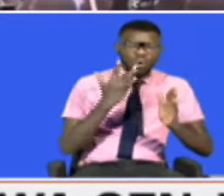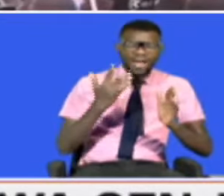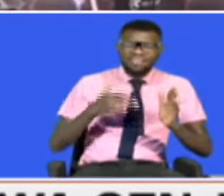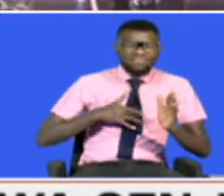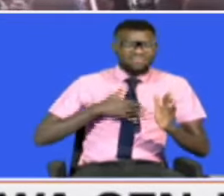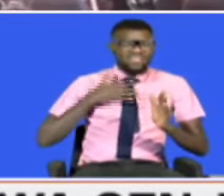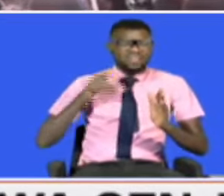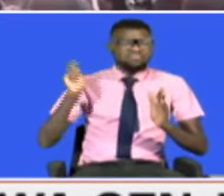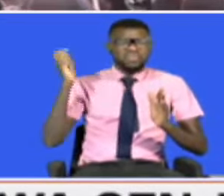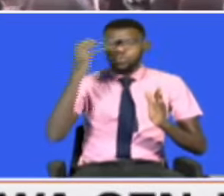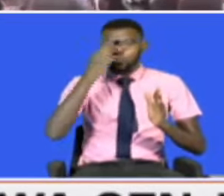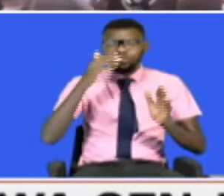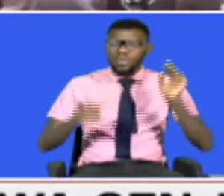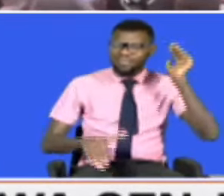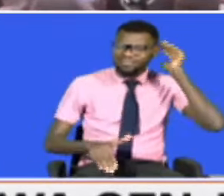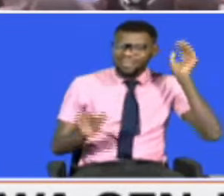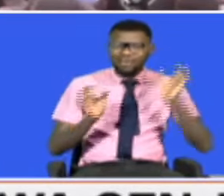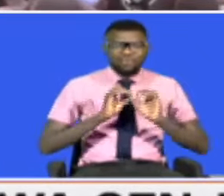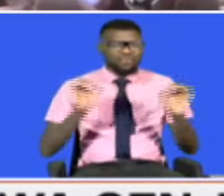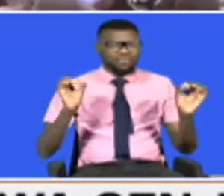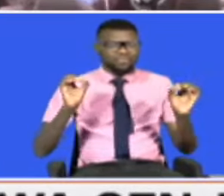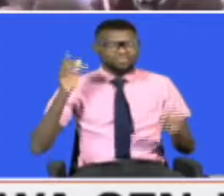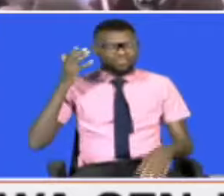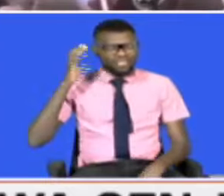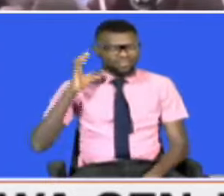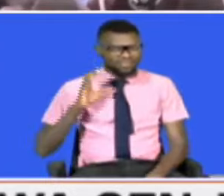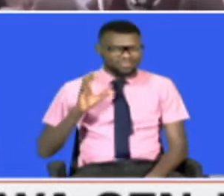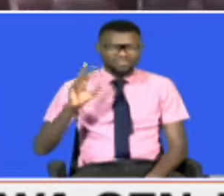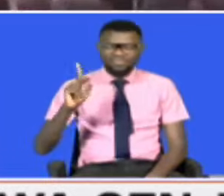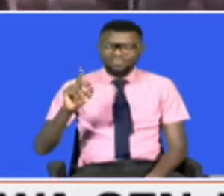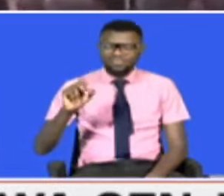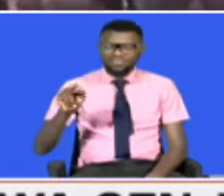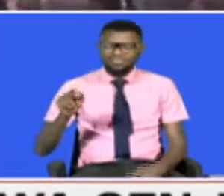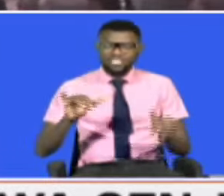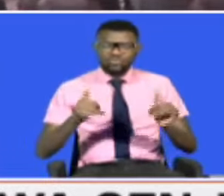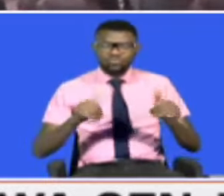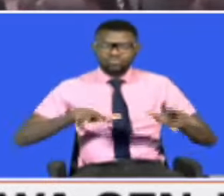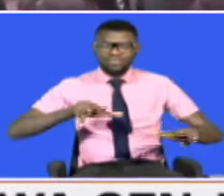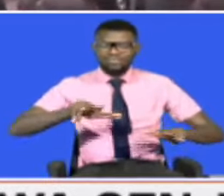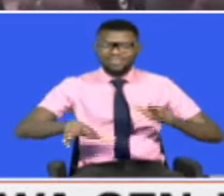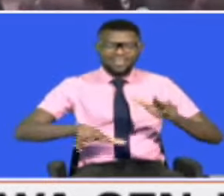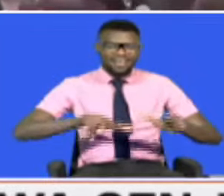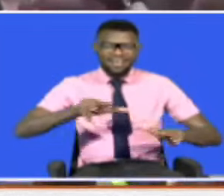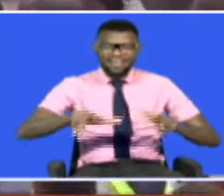yao. Clement Masombo, KTN News, kaunti ya Kirinyaga.